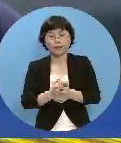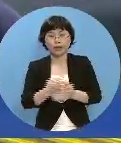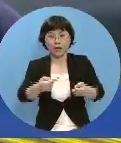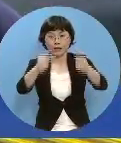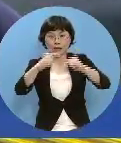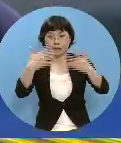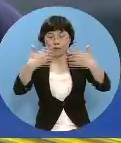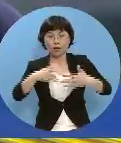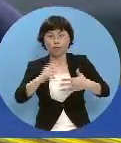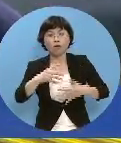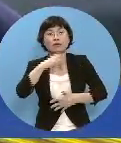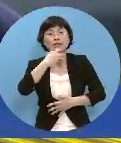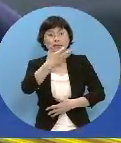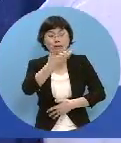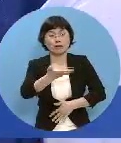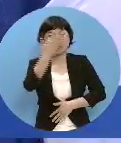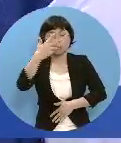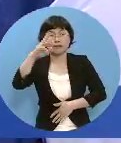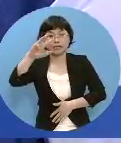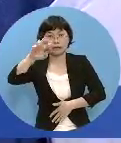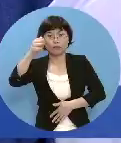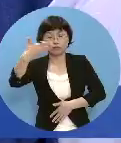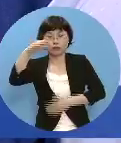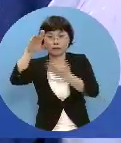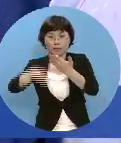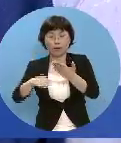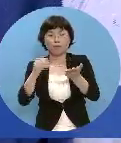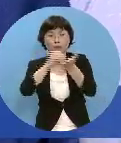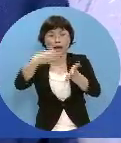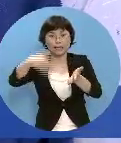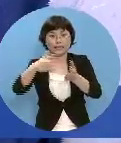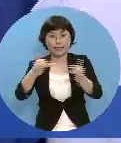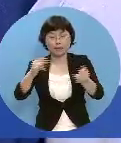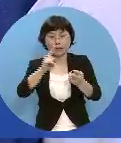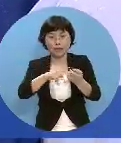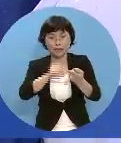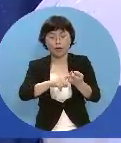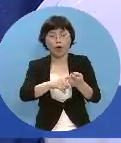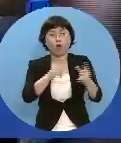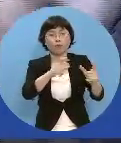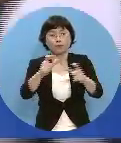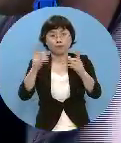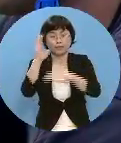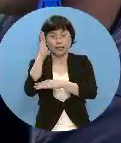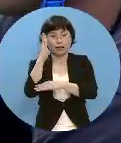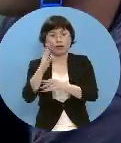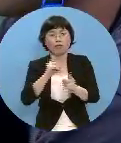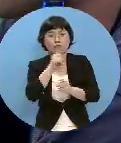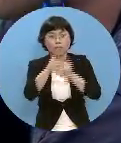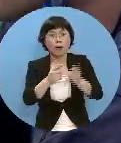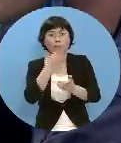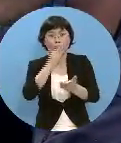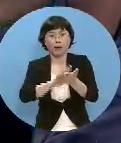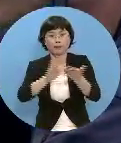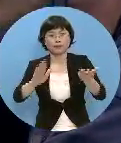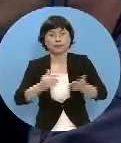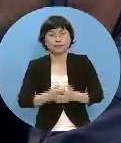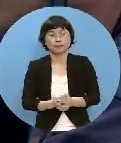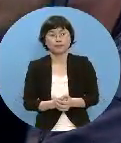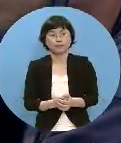참여 자격은 18세에서 39세 이하 미취업자이며 시군 해당 실과에 수시로 신청 접수가